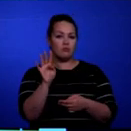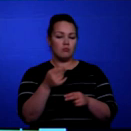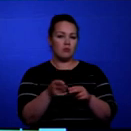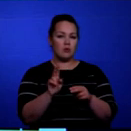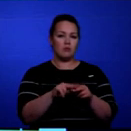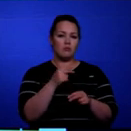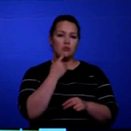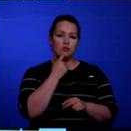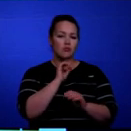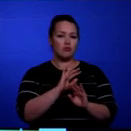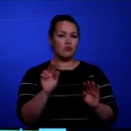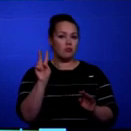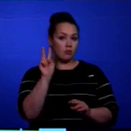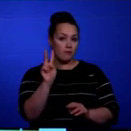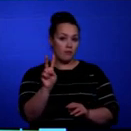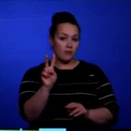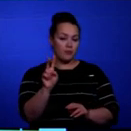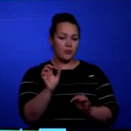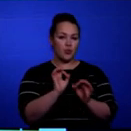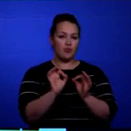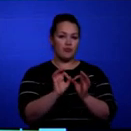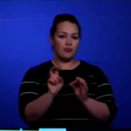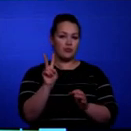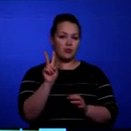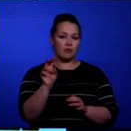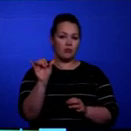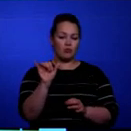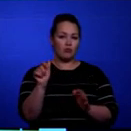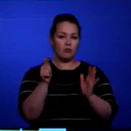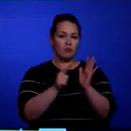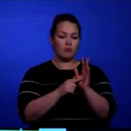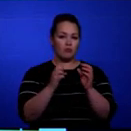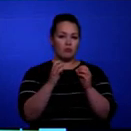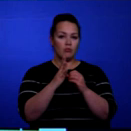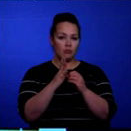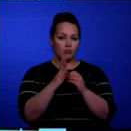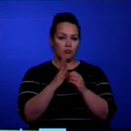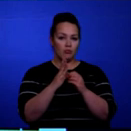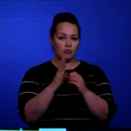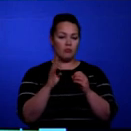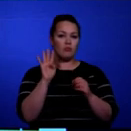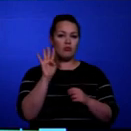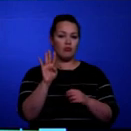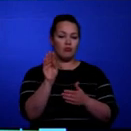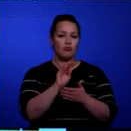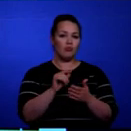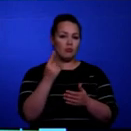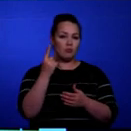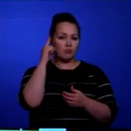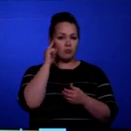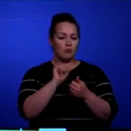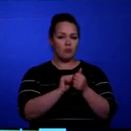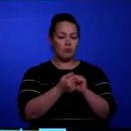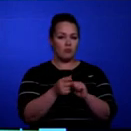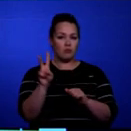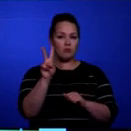несложно 2 проверяю дважды 714 4 пишу 1 запоминая дважды